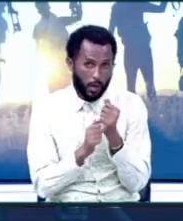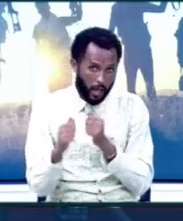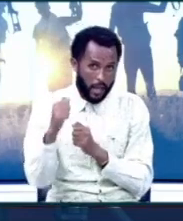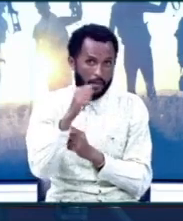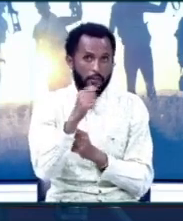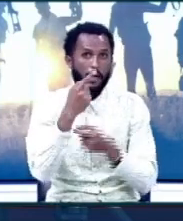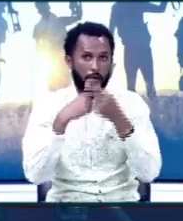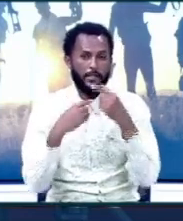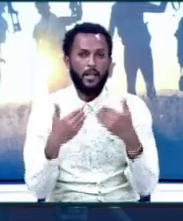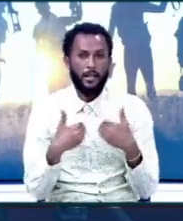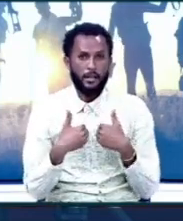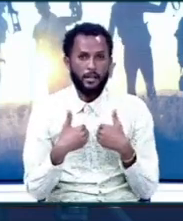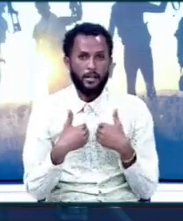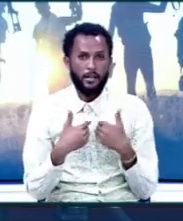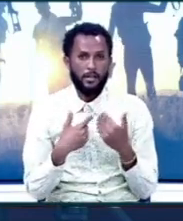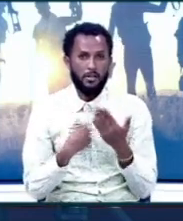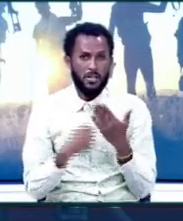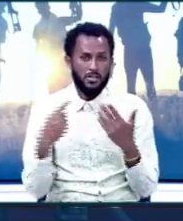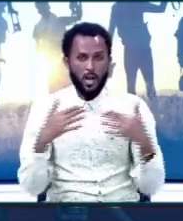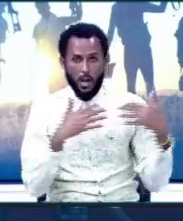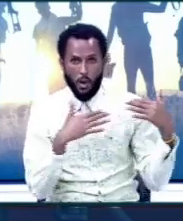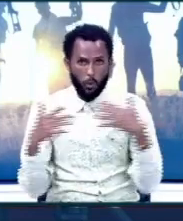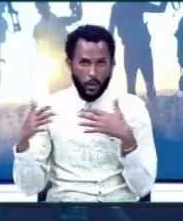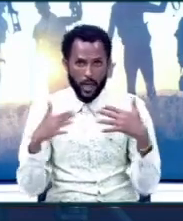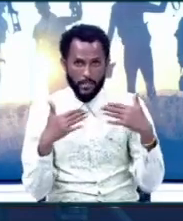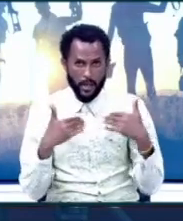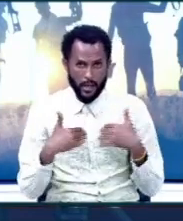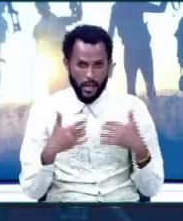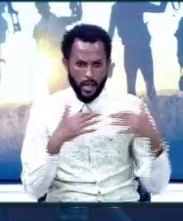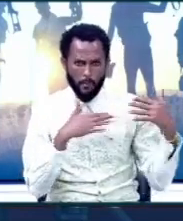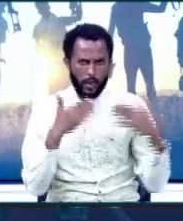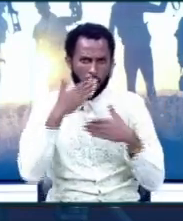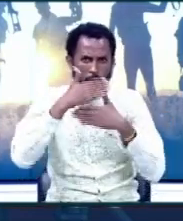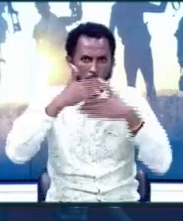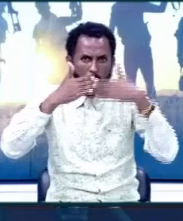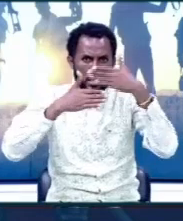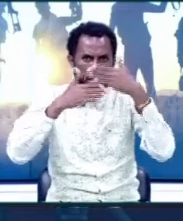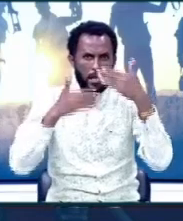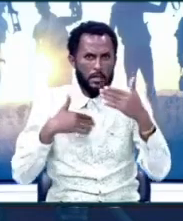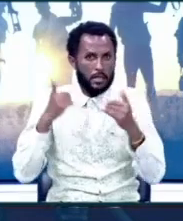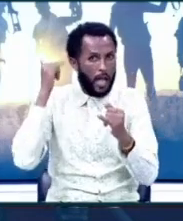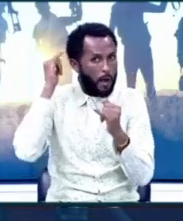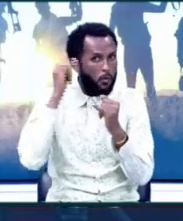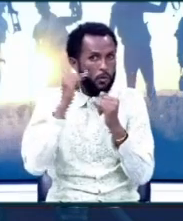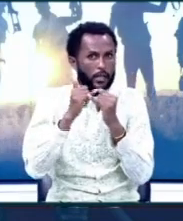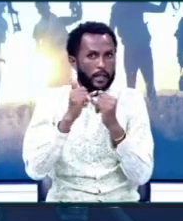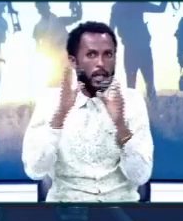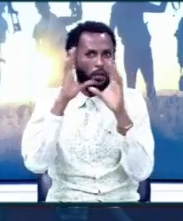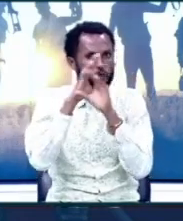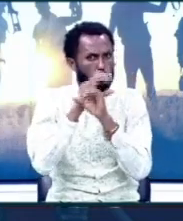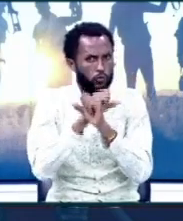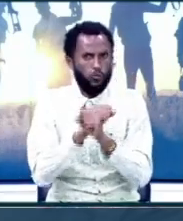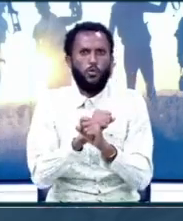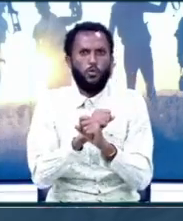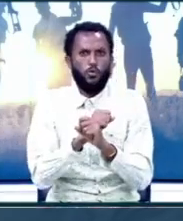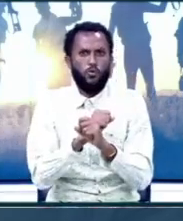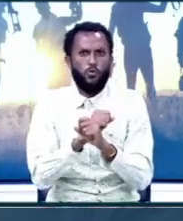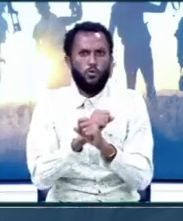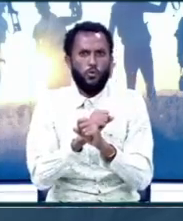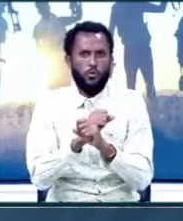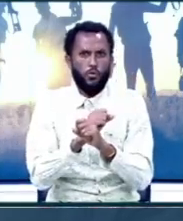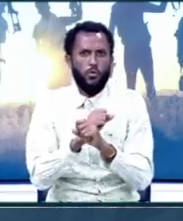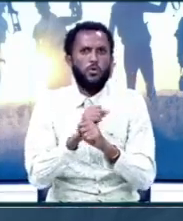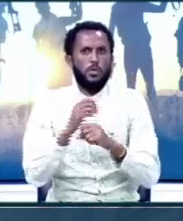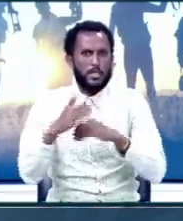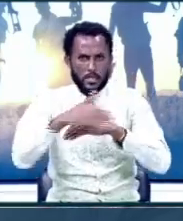ሰጊርናዮ ስርዕ ኩናት ኢና ዝኔና ስርዕ ኩናት ብርክታት ኣሎ። ሕዚ ግን ናብ መወዳእታ ዝዛዝመሉ መዛዘም ዝኾኑ ተልእኮታት